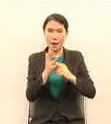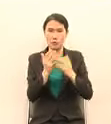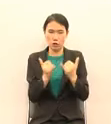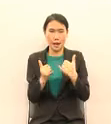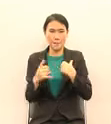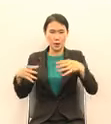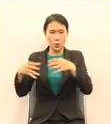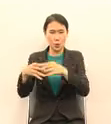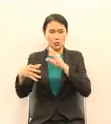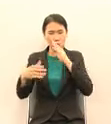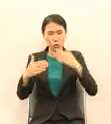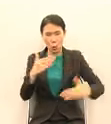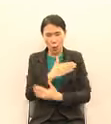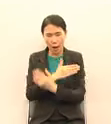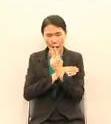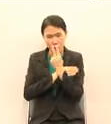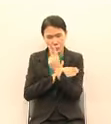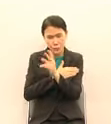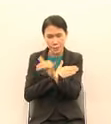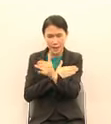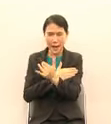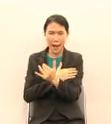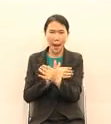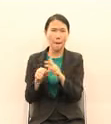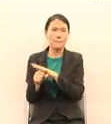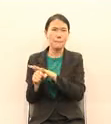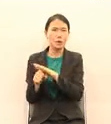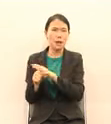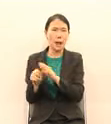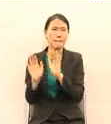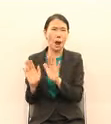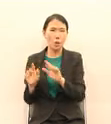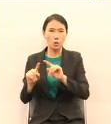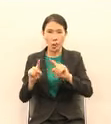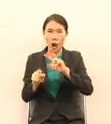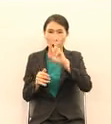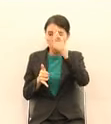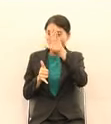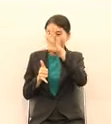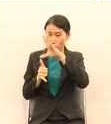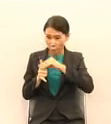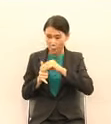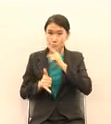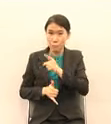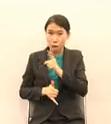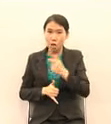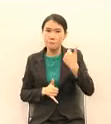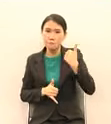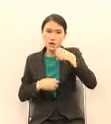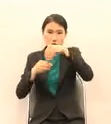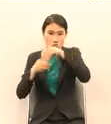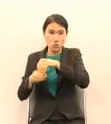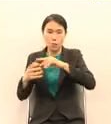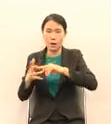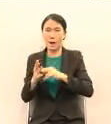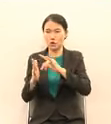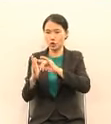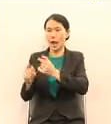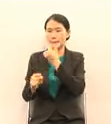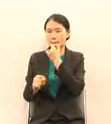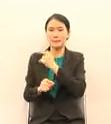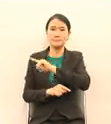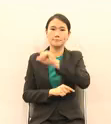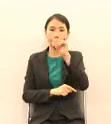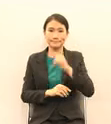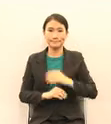ในกลุ่มที่มีอาการไม่รุนแรงแต่ว่ามีประวัติโรคร่วมเนี่ยนะครับได้รับยารักษาเร็วขึ้น